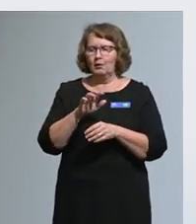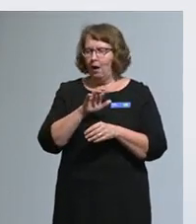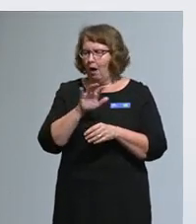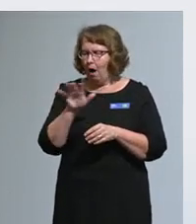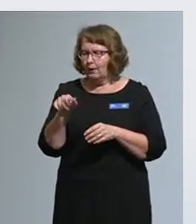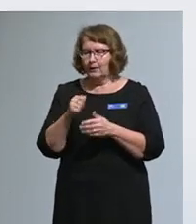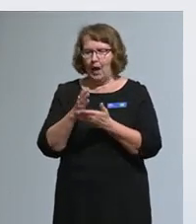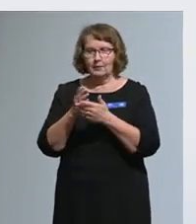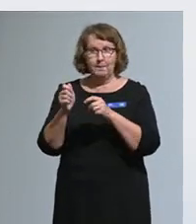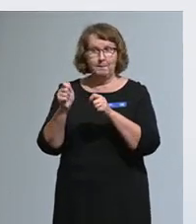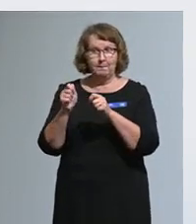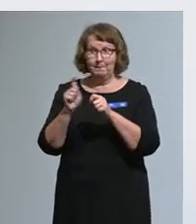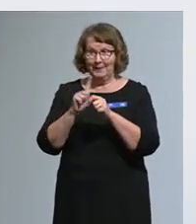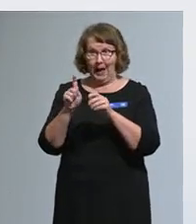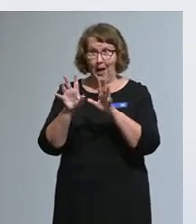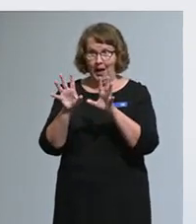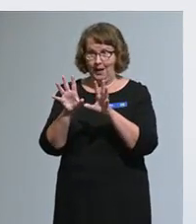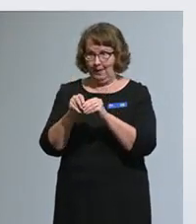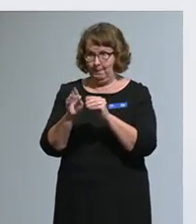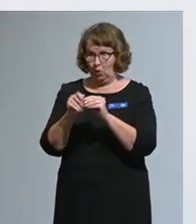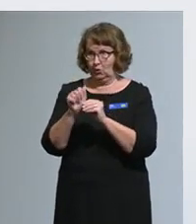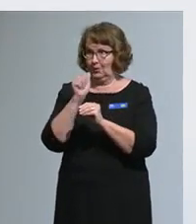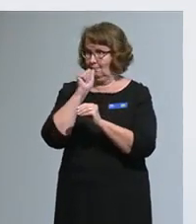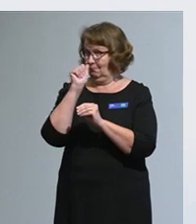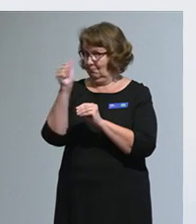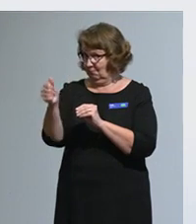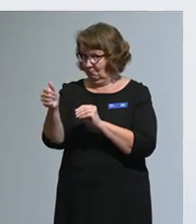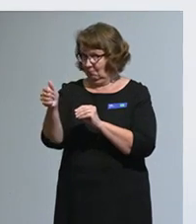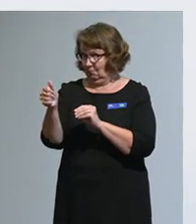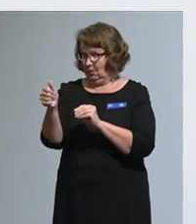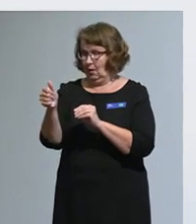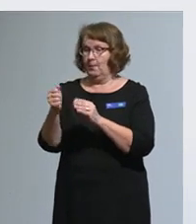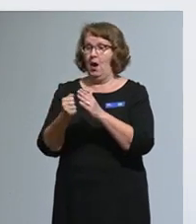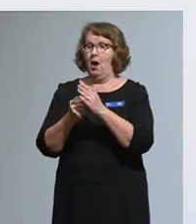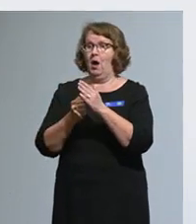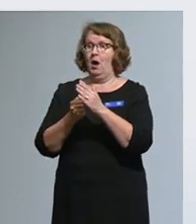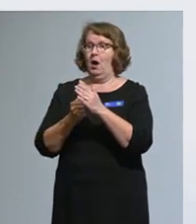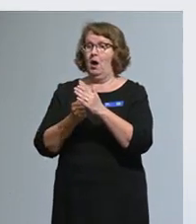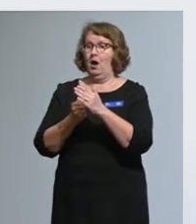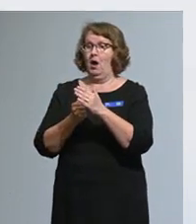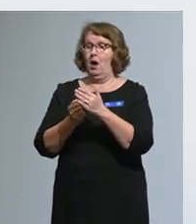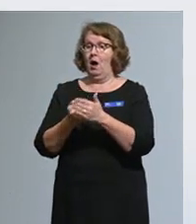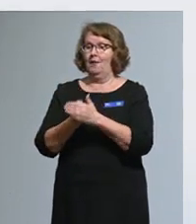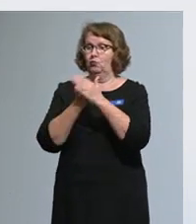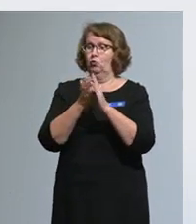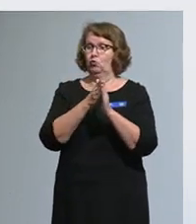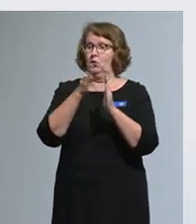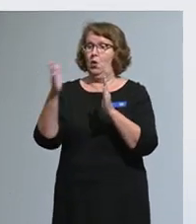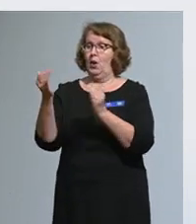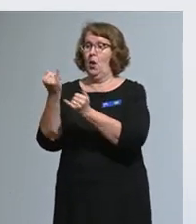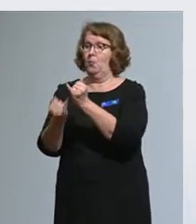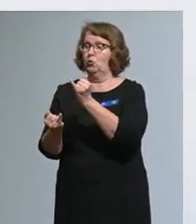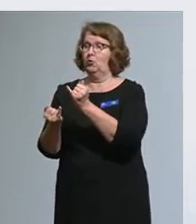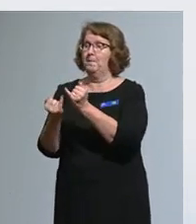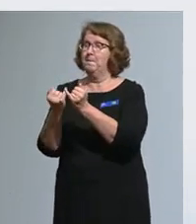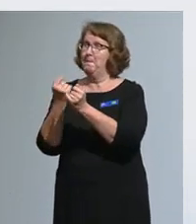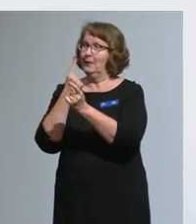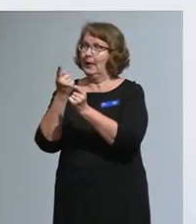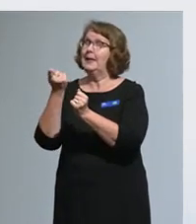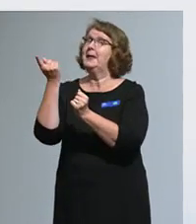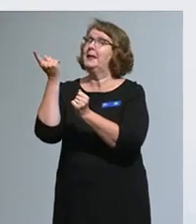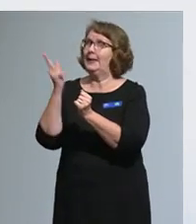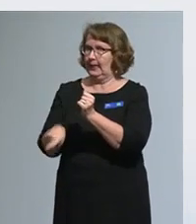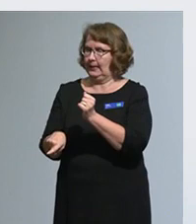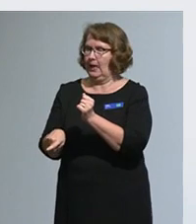asiat voidaan sitten siellä avustuskauden lopussa pääasiassa kerralla tehdä.